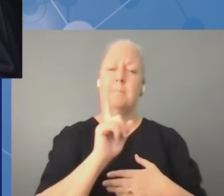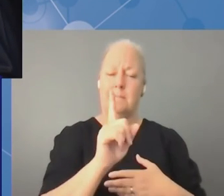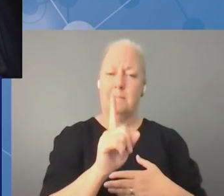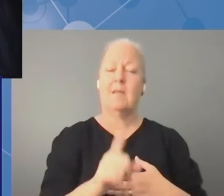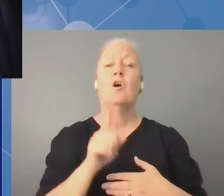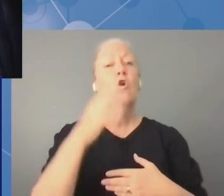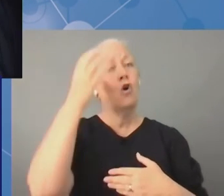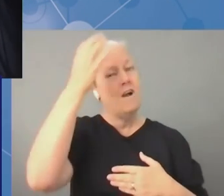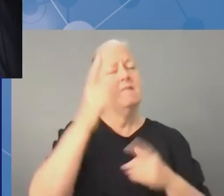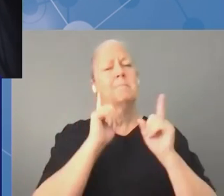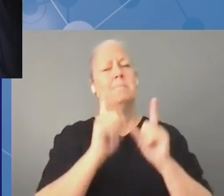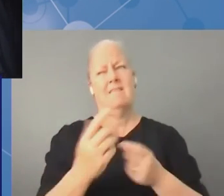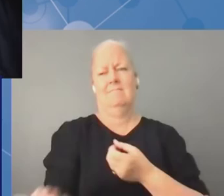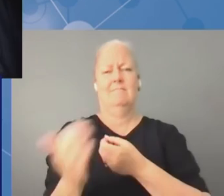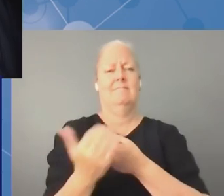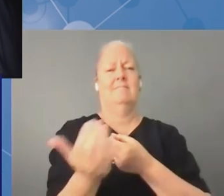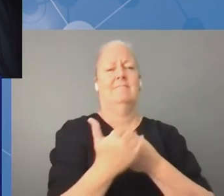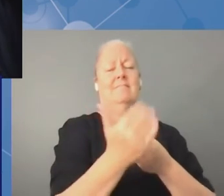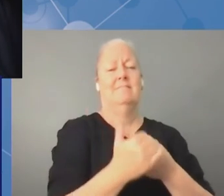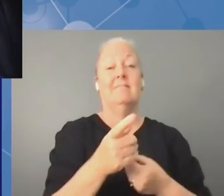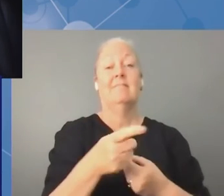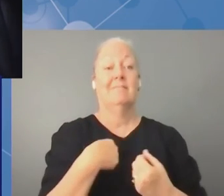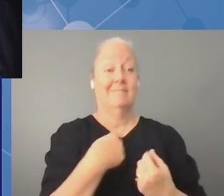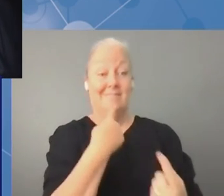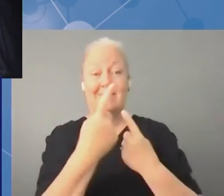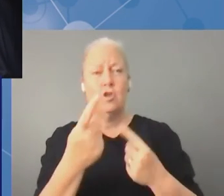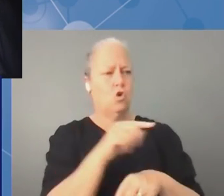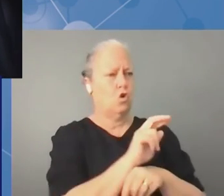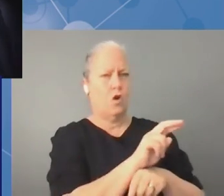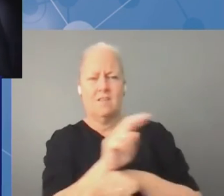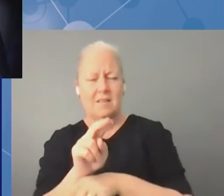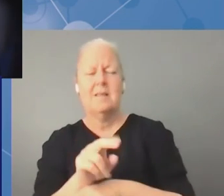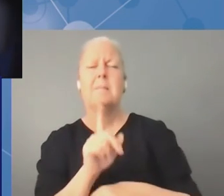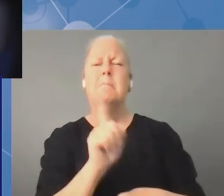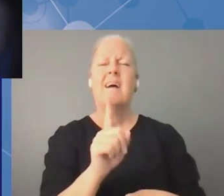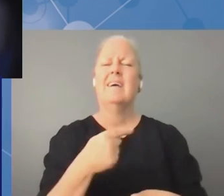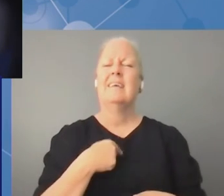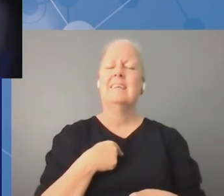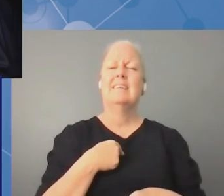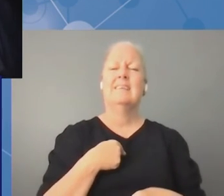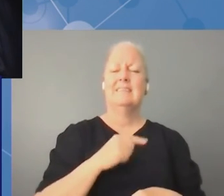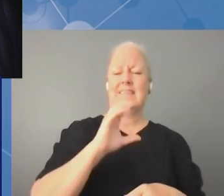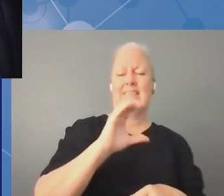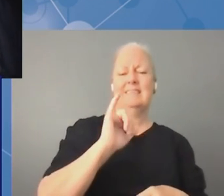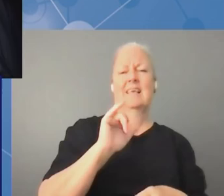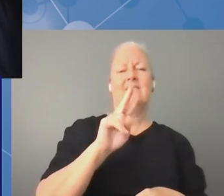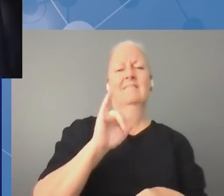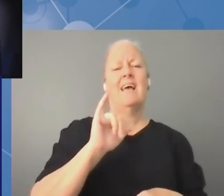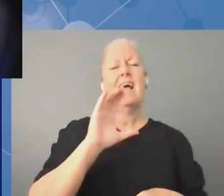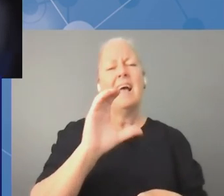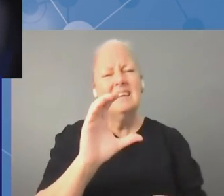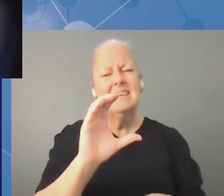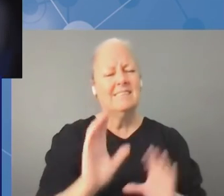максимальной степени. Мы говорим об управлении, но мы гражданское общество. Мы не можем